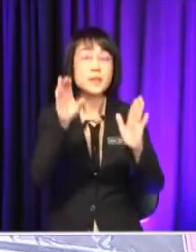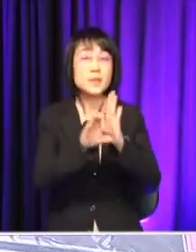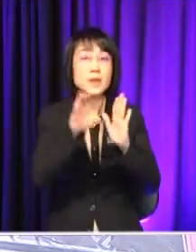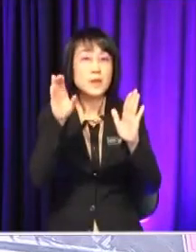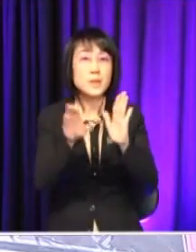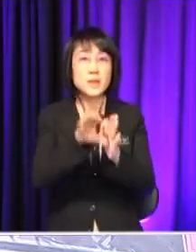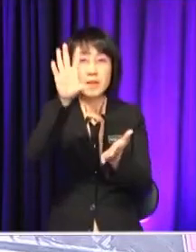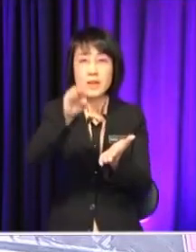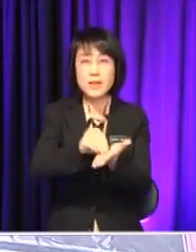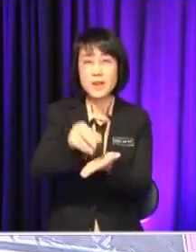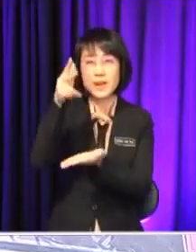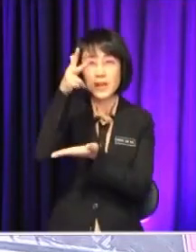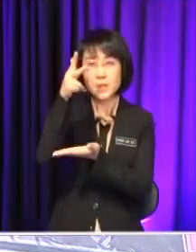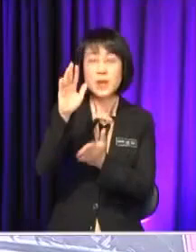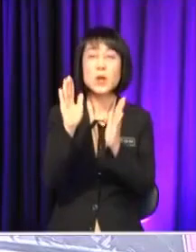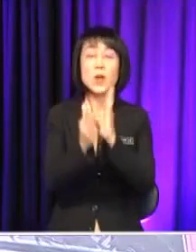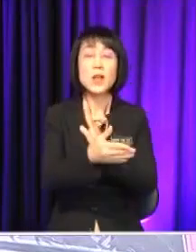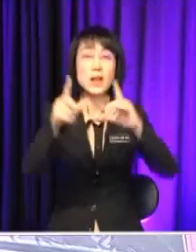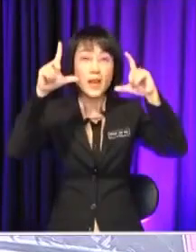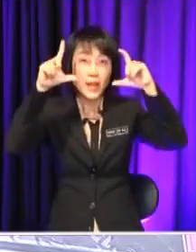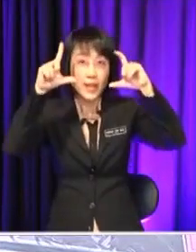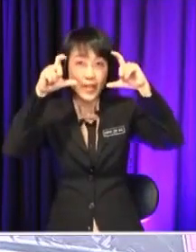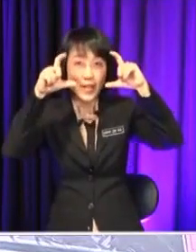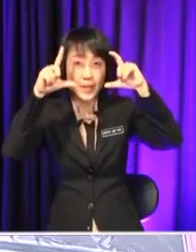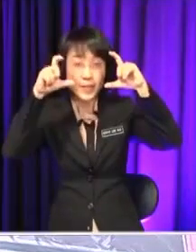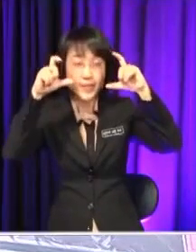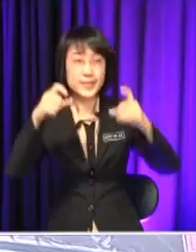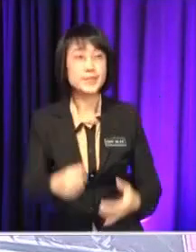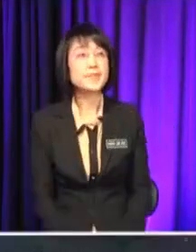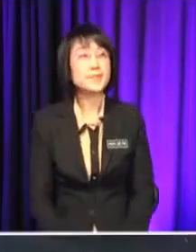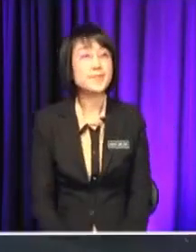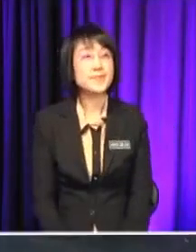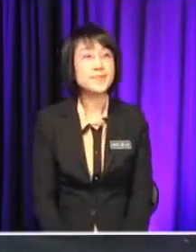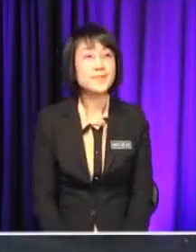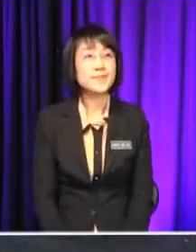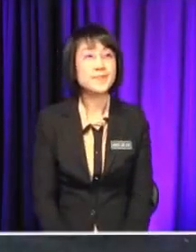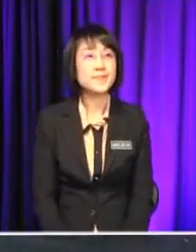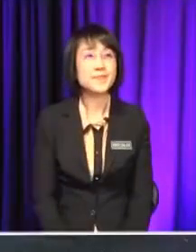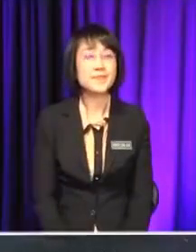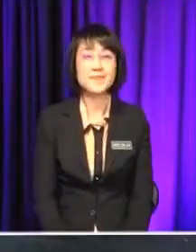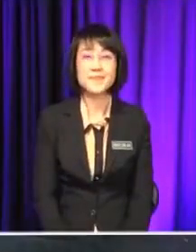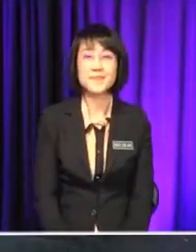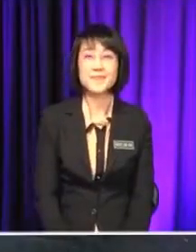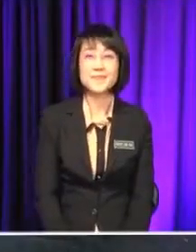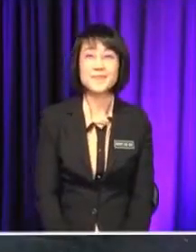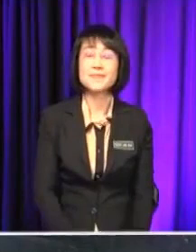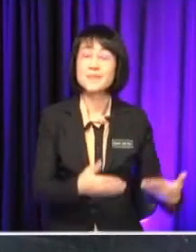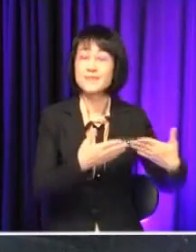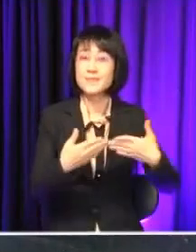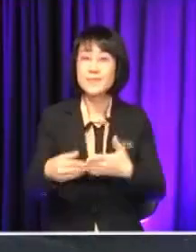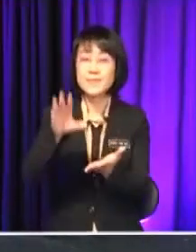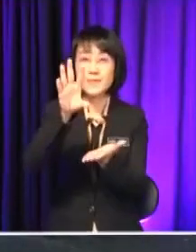oleh camera itulah dia monitor yang tadi oke seterusnya di sini kita teruskan dengan